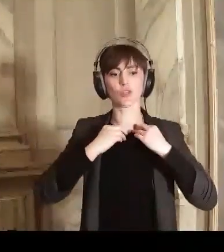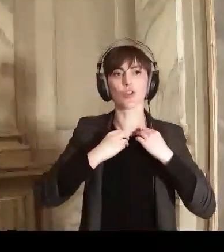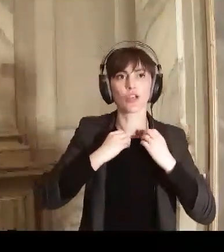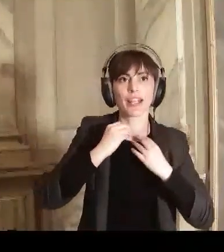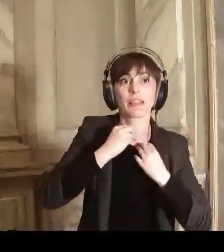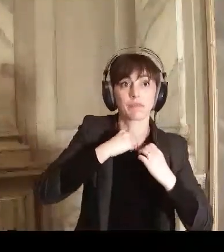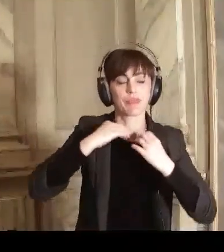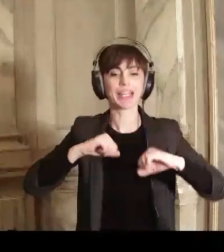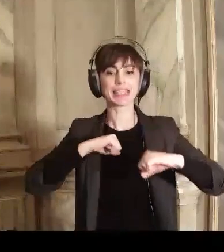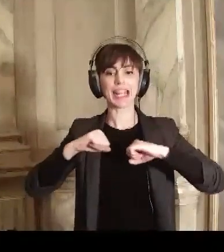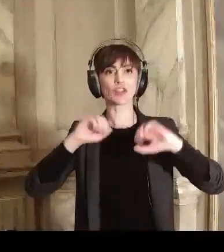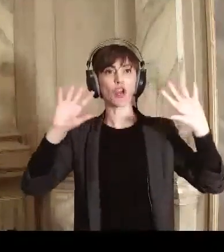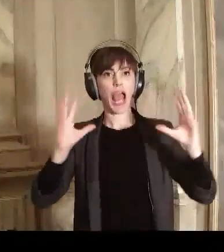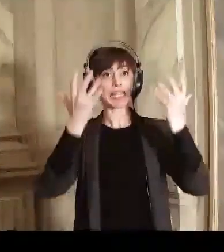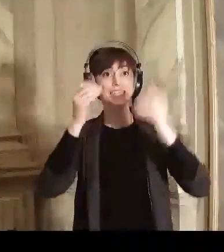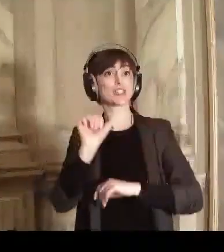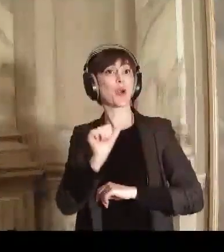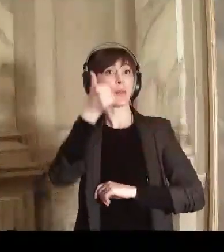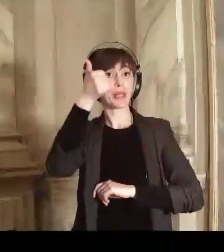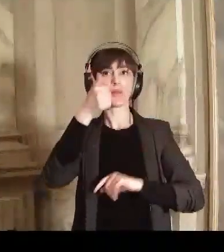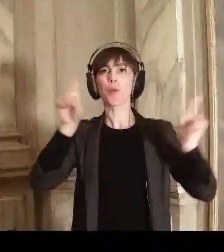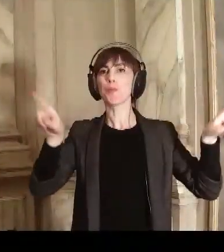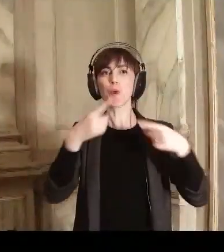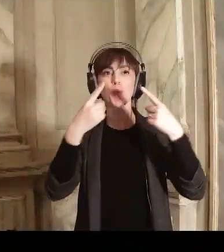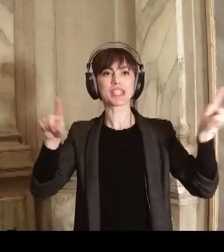musica, direttore artistico Lucia Ronchetti.